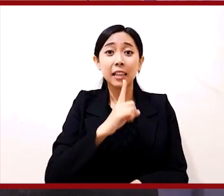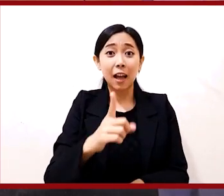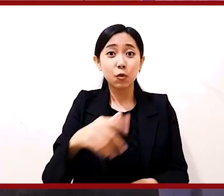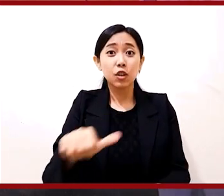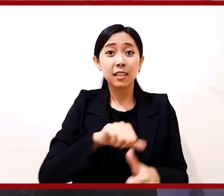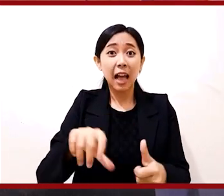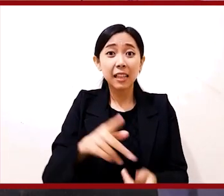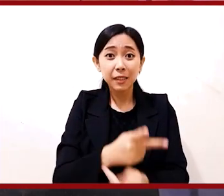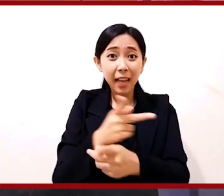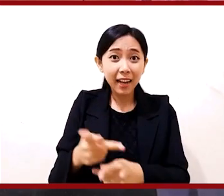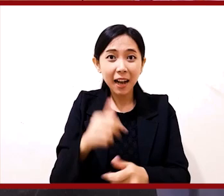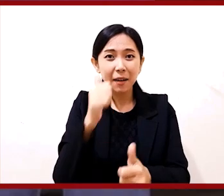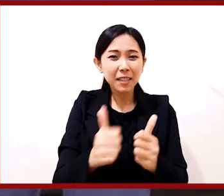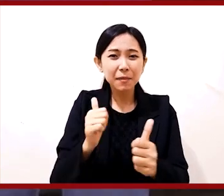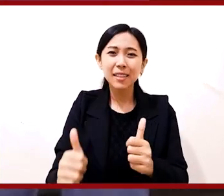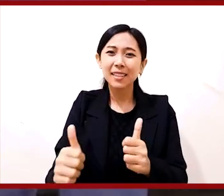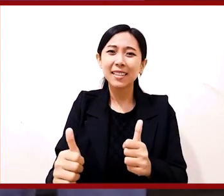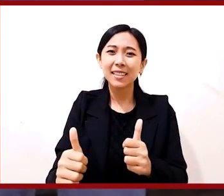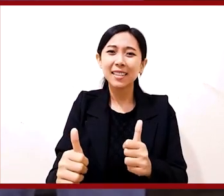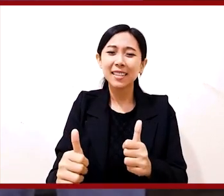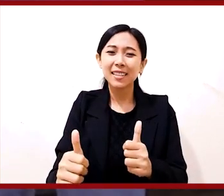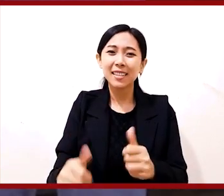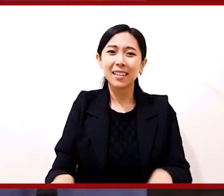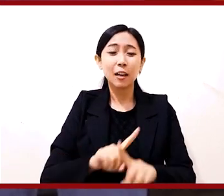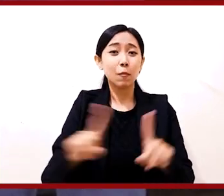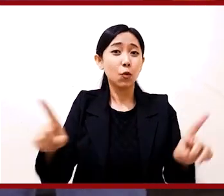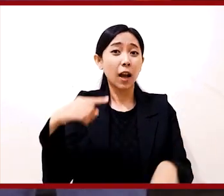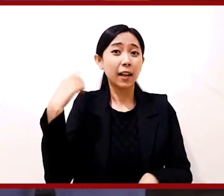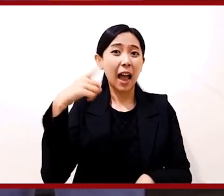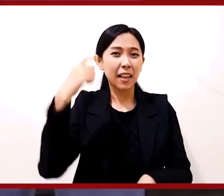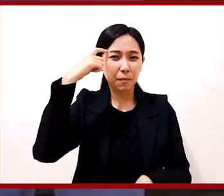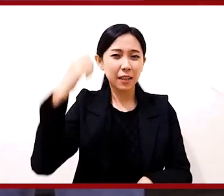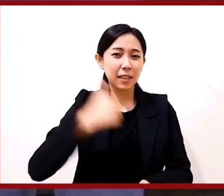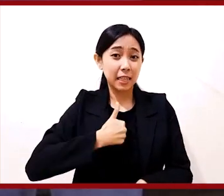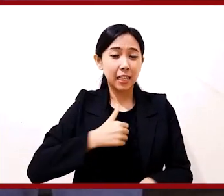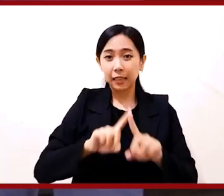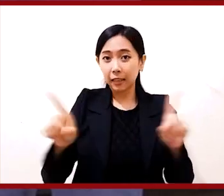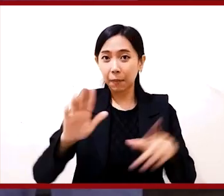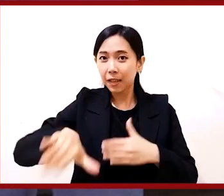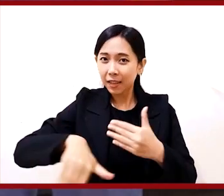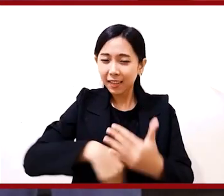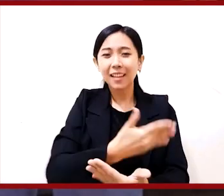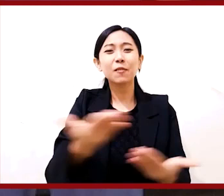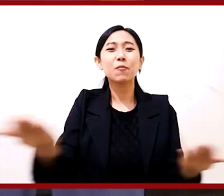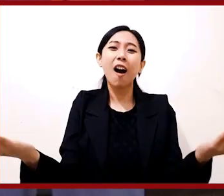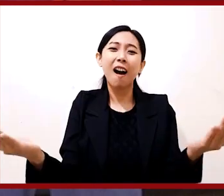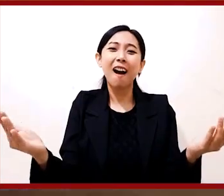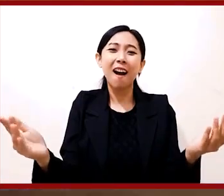juga harus saling menjaga satu sama lain. Bukan cuma menjaga diri kita sendiri, tapi kamu, aku, kita